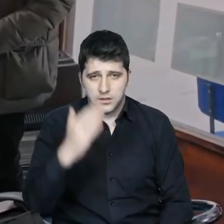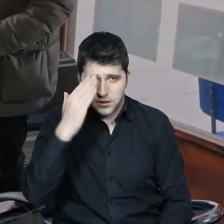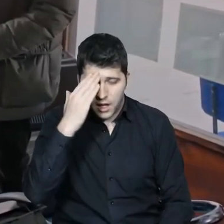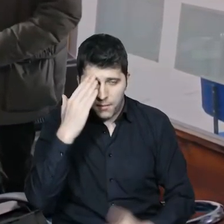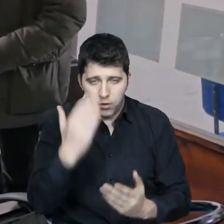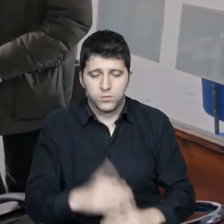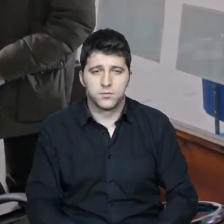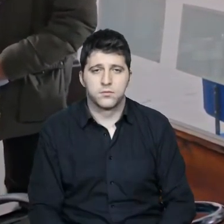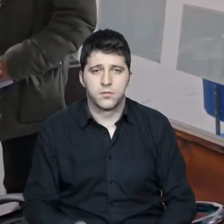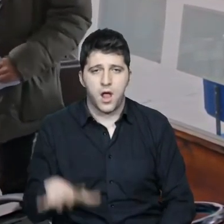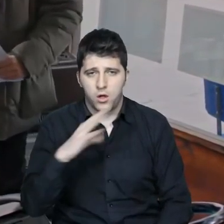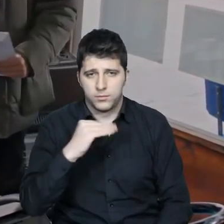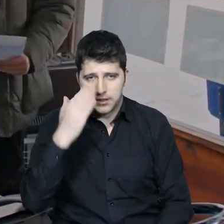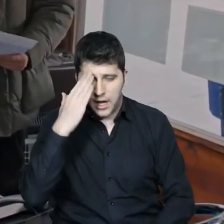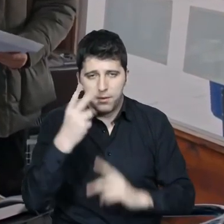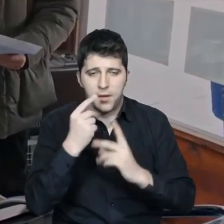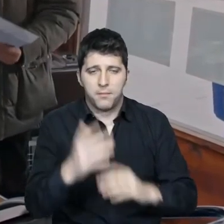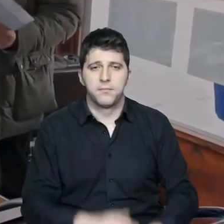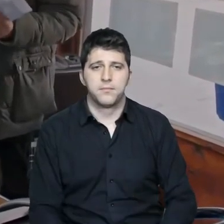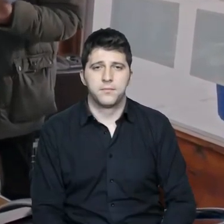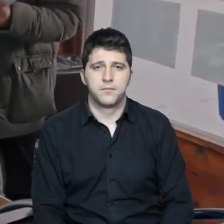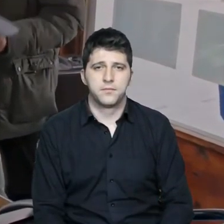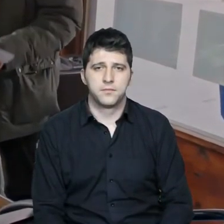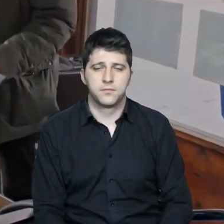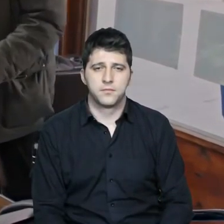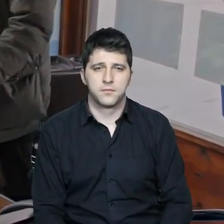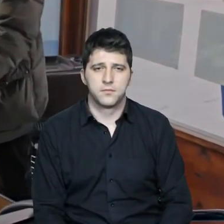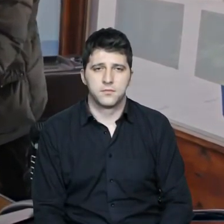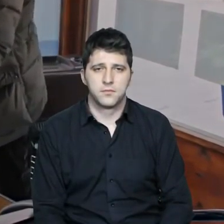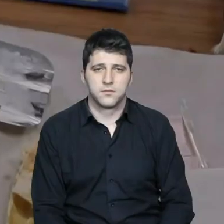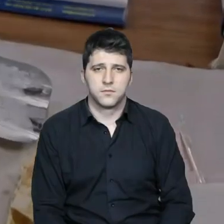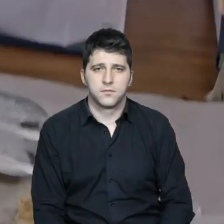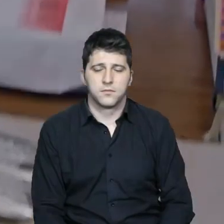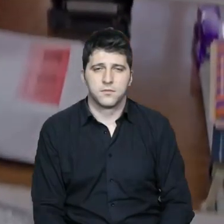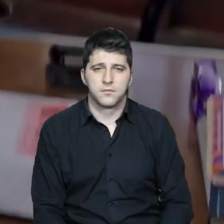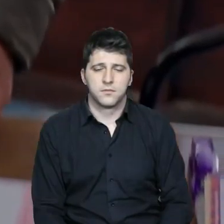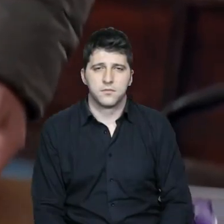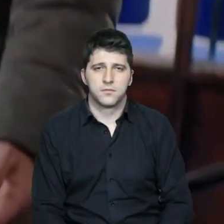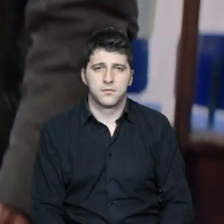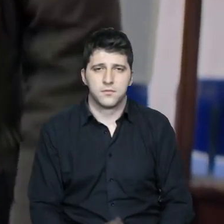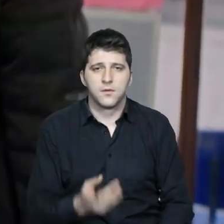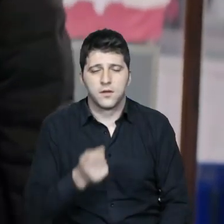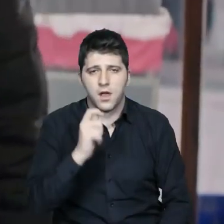Selamünaleyküm. Aleykümselam İbrahim. İbrahim zarfı bıraktı.